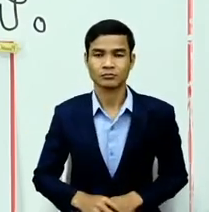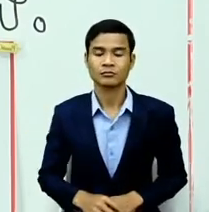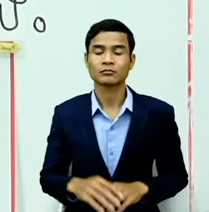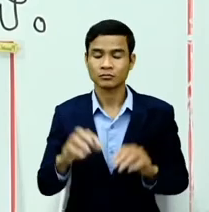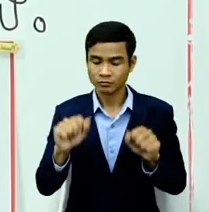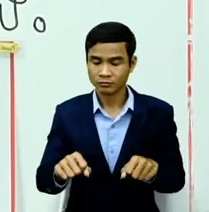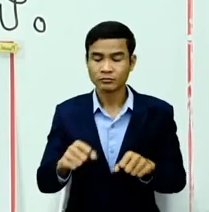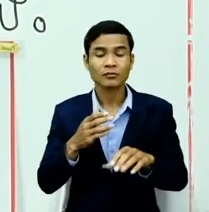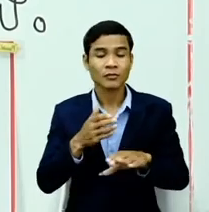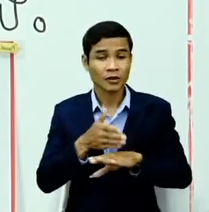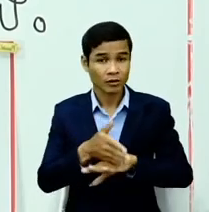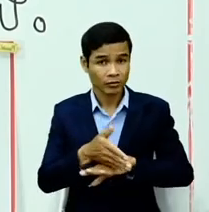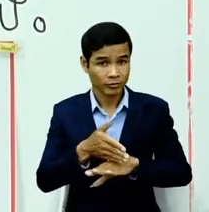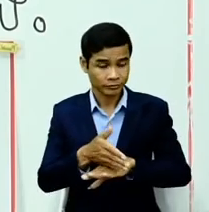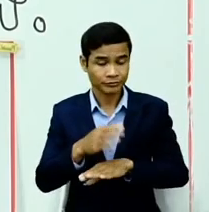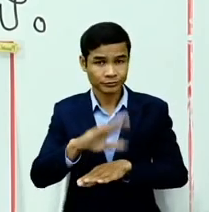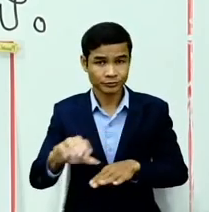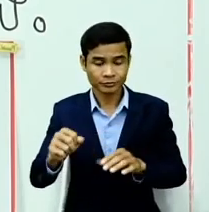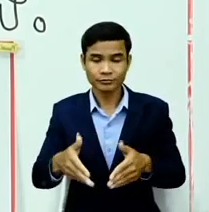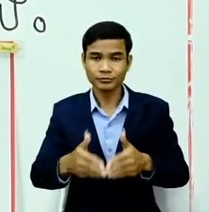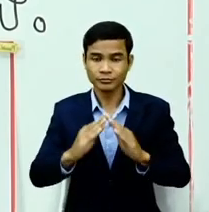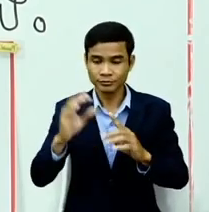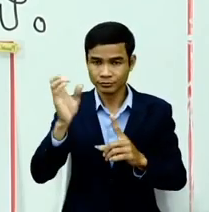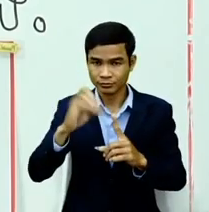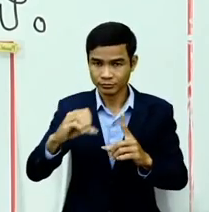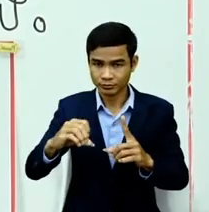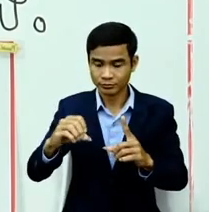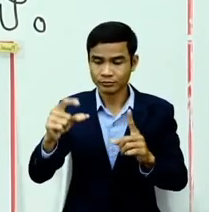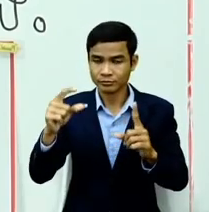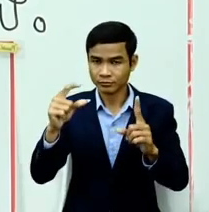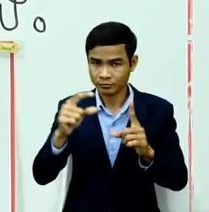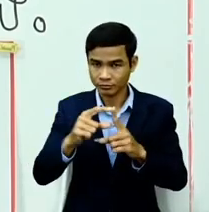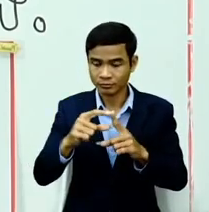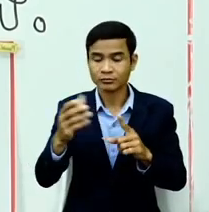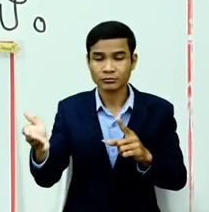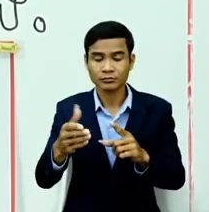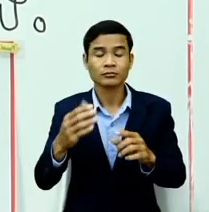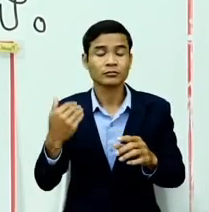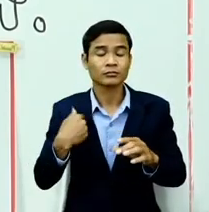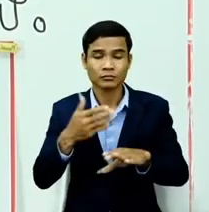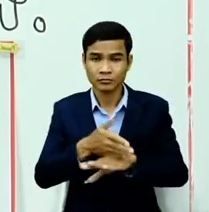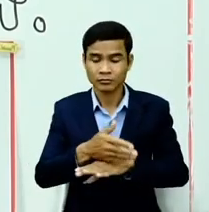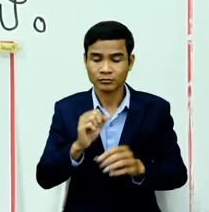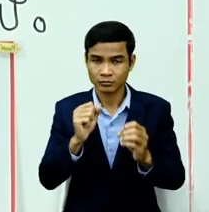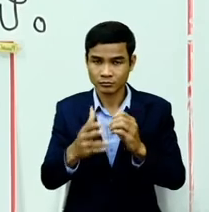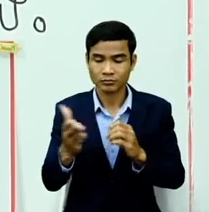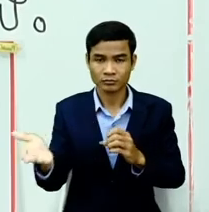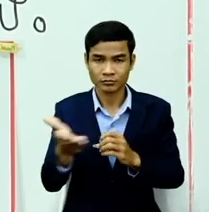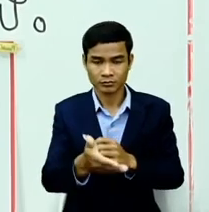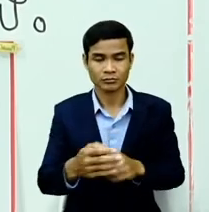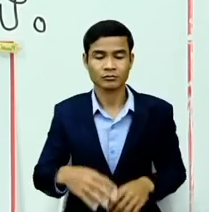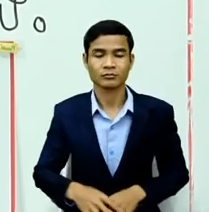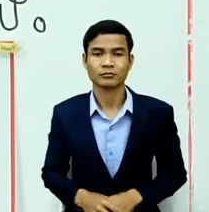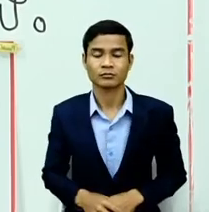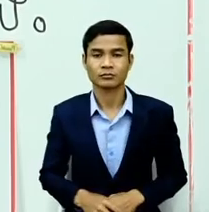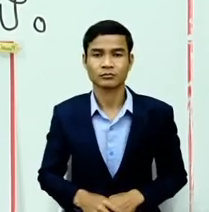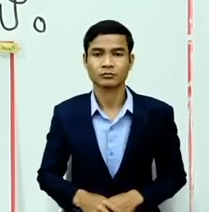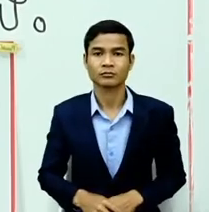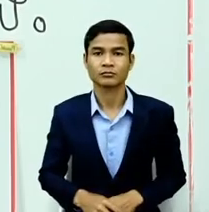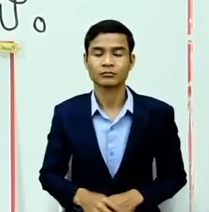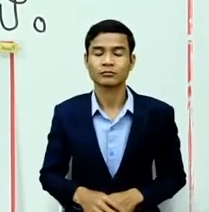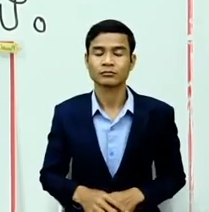ចាគឺពាក្យរូណាកូនចាប់ដល់បង្កើតលម្អដែលមានពាក្យរូណាត្រៀមរួចរាល់ចាប់ដើមបង្កើត